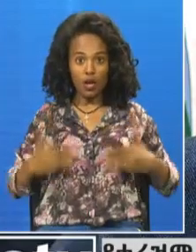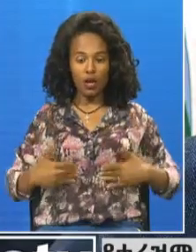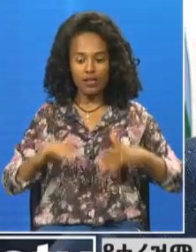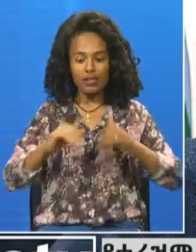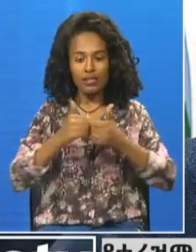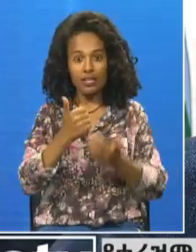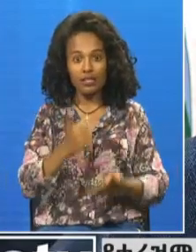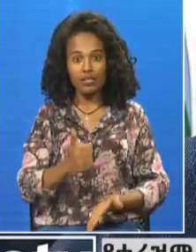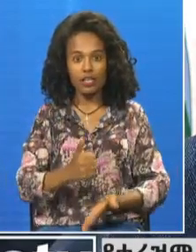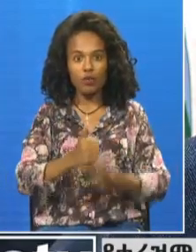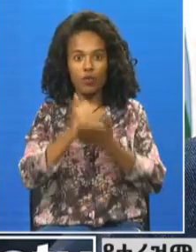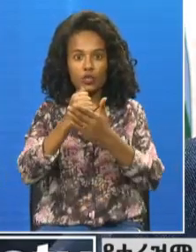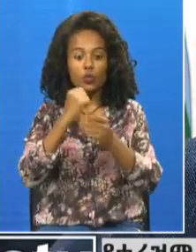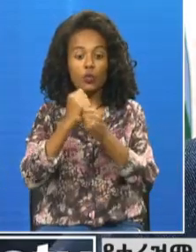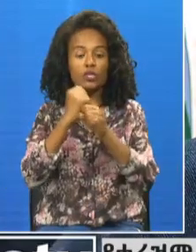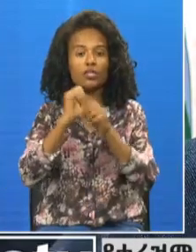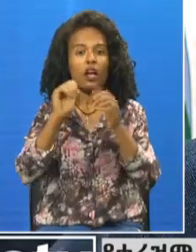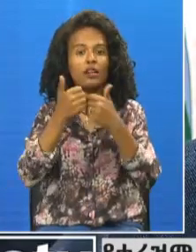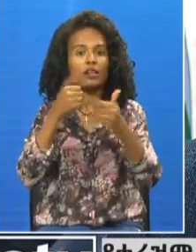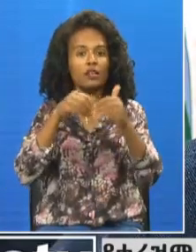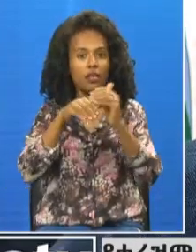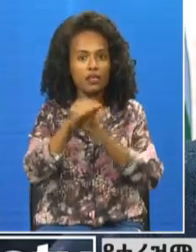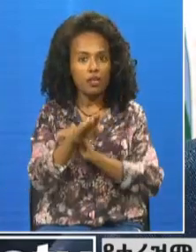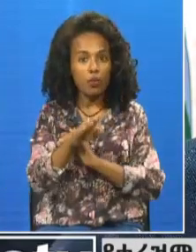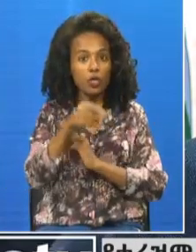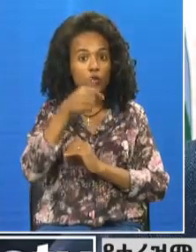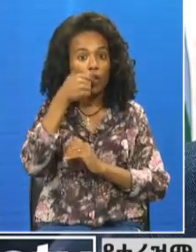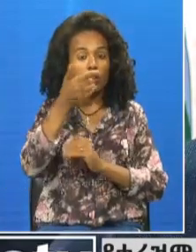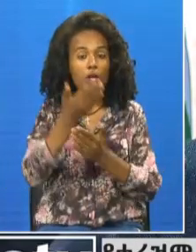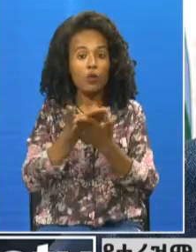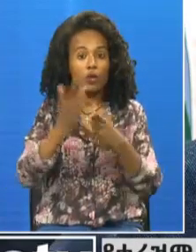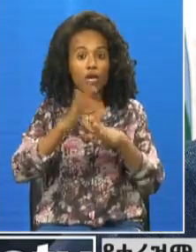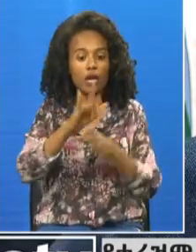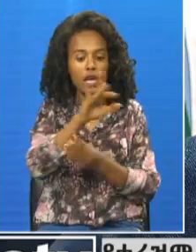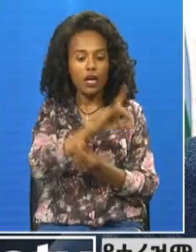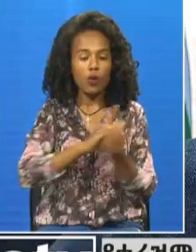ያሳሰበው። ኮሰን ብርሃኑ ዝርዝር አለው።